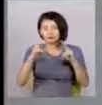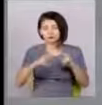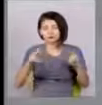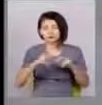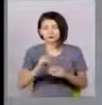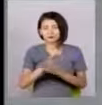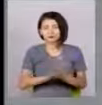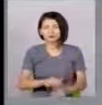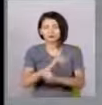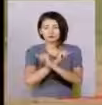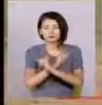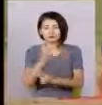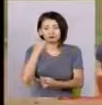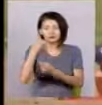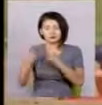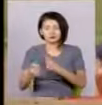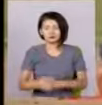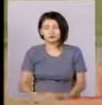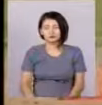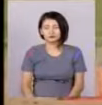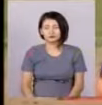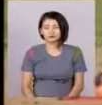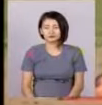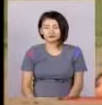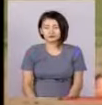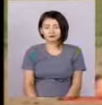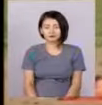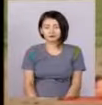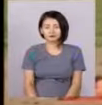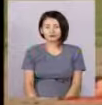демалушыларға ақпараттық нұсқамалар таратуда. Қуандықтан Абас, Қанат Ахметжанов, Ертіс Ақпарат.